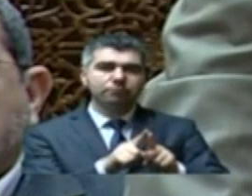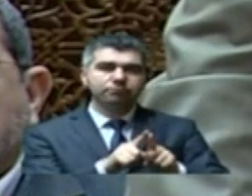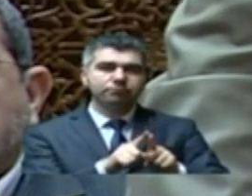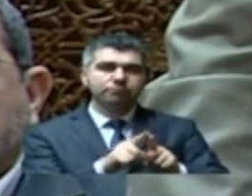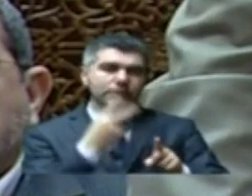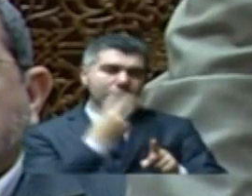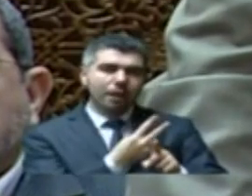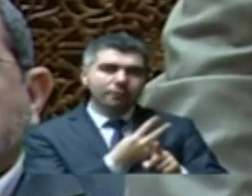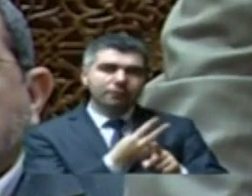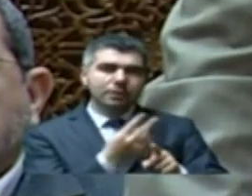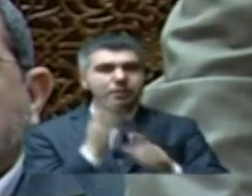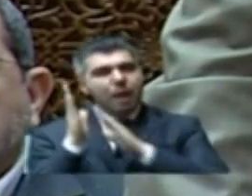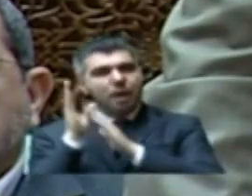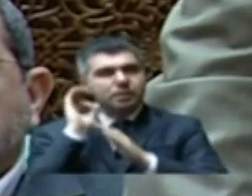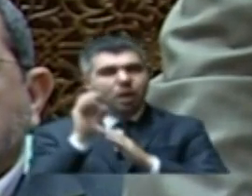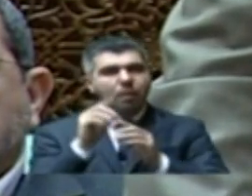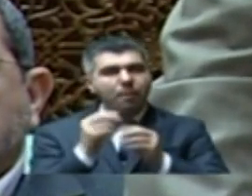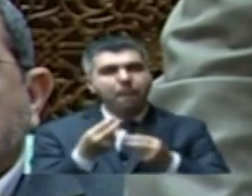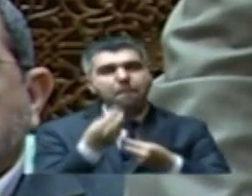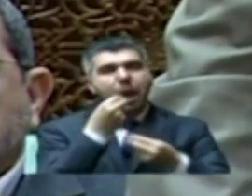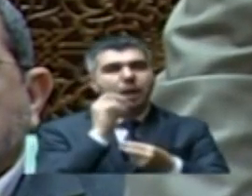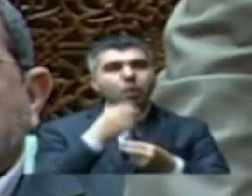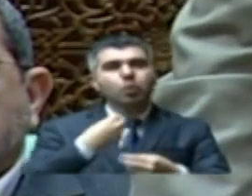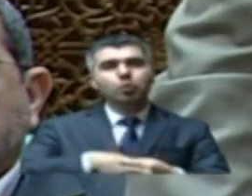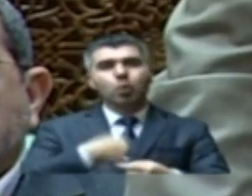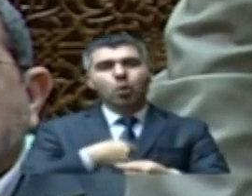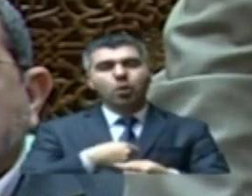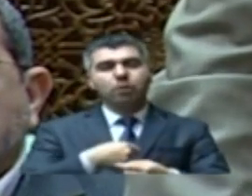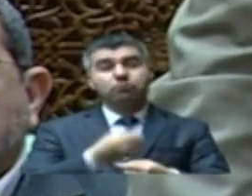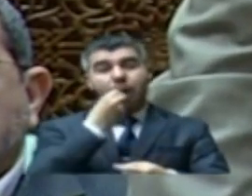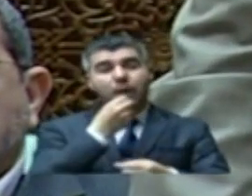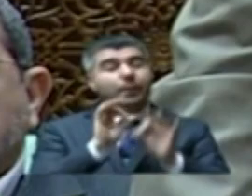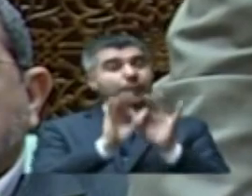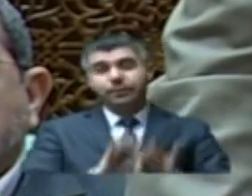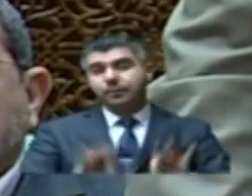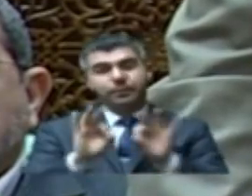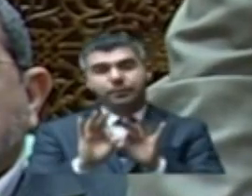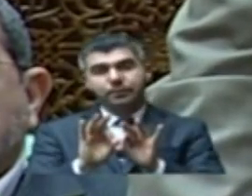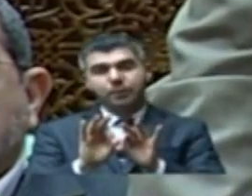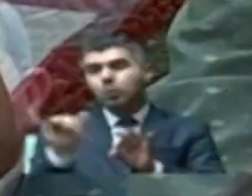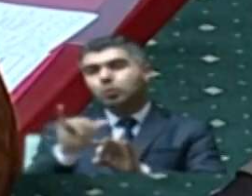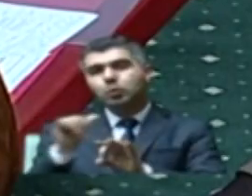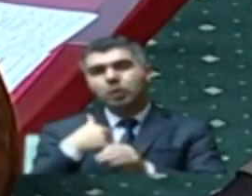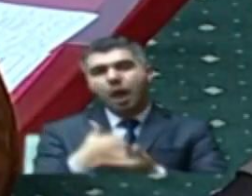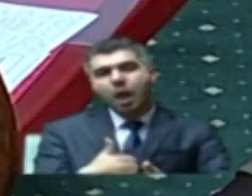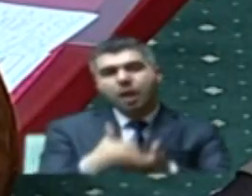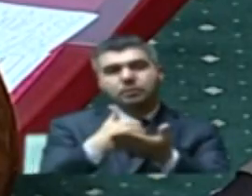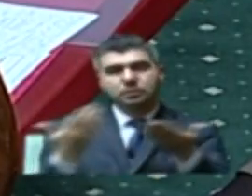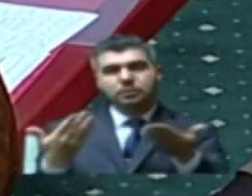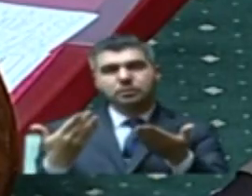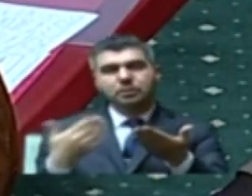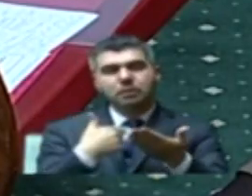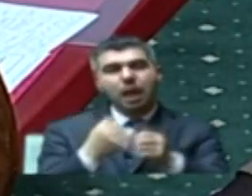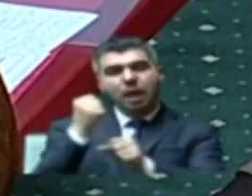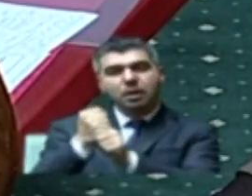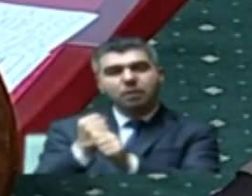يأكلها، يأكل أطرافا منها جوعا، فقالت لنا المرأة العجوز ماذا أنا فاعلة به، أنا أيضا لا أقتت